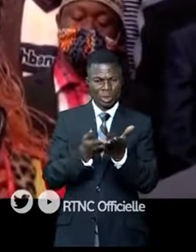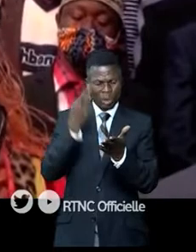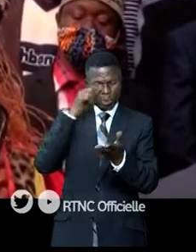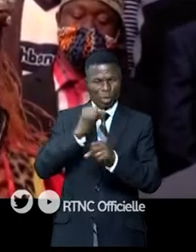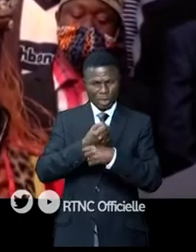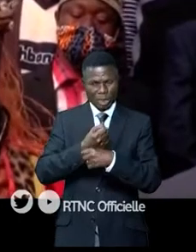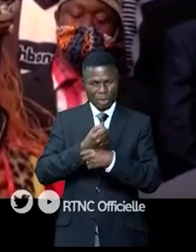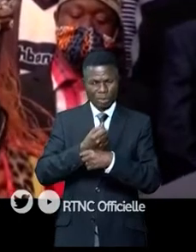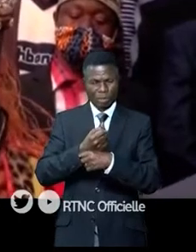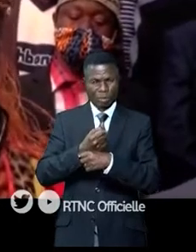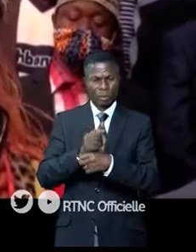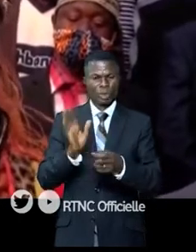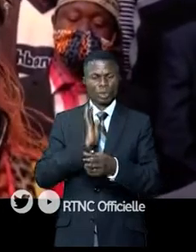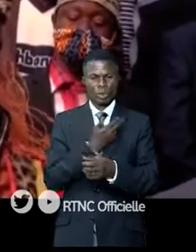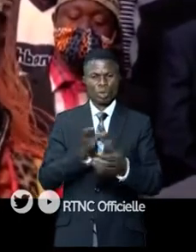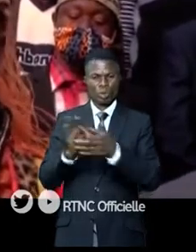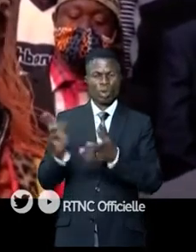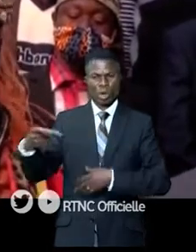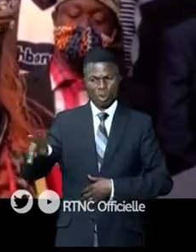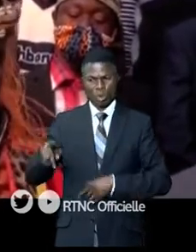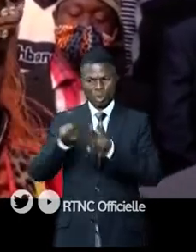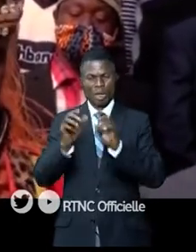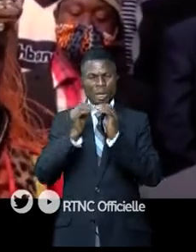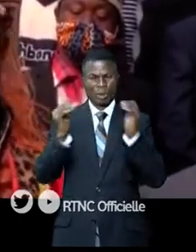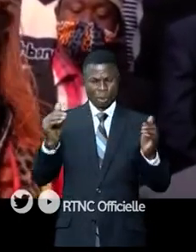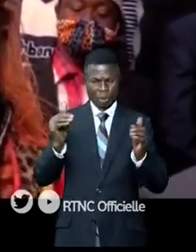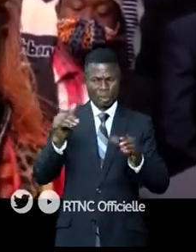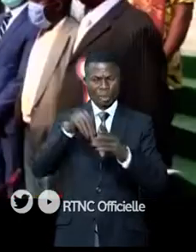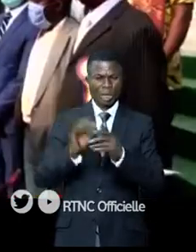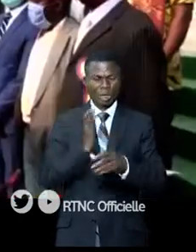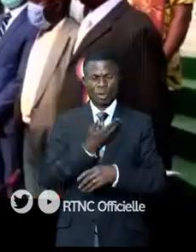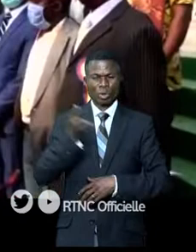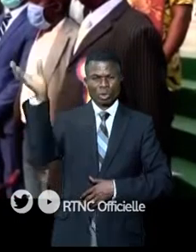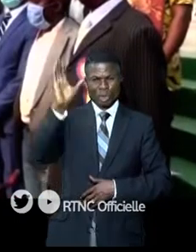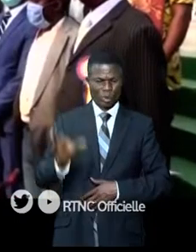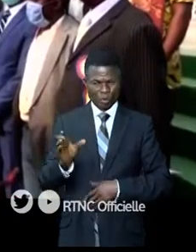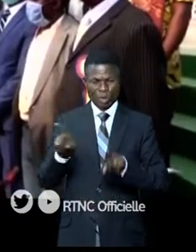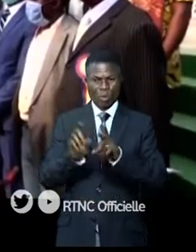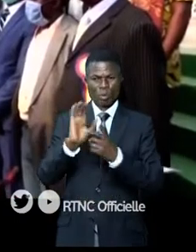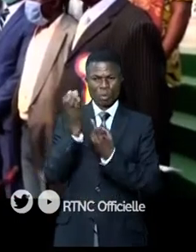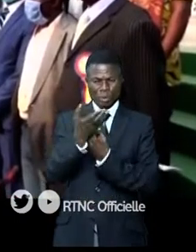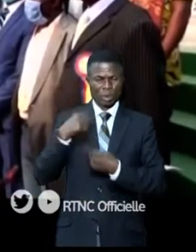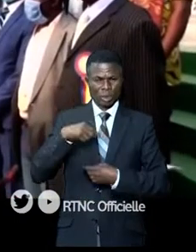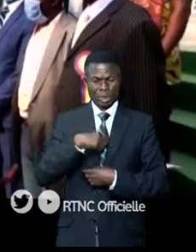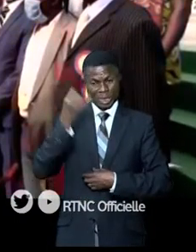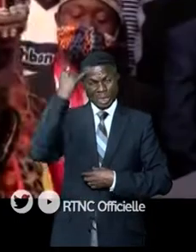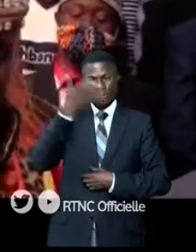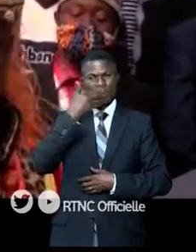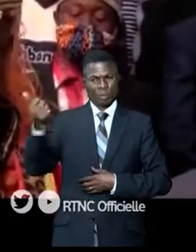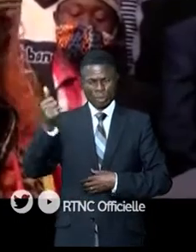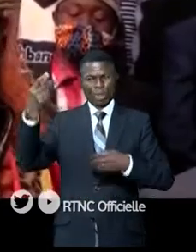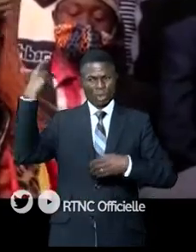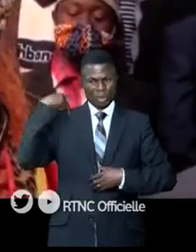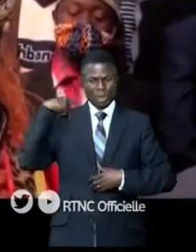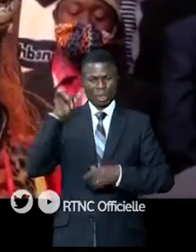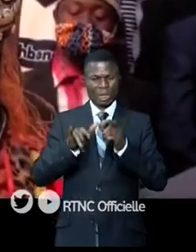restauration de notre cohésion provinciale et de la paix qui est notre culture. Démarche fort saluée par les notables de cette province, le